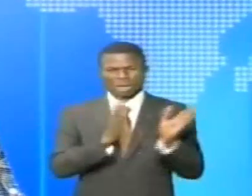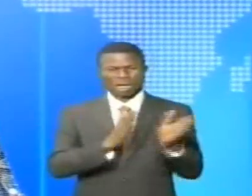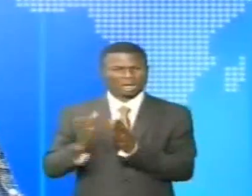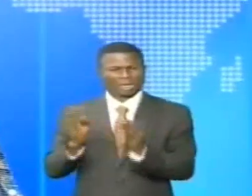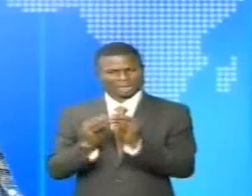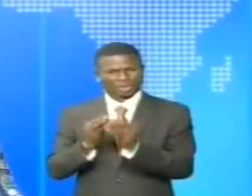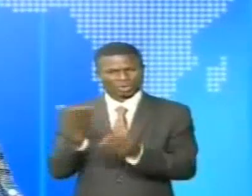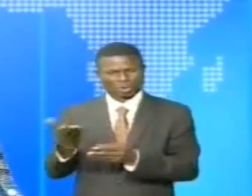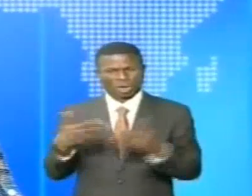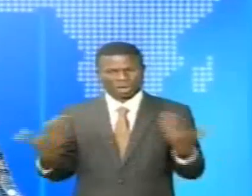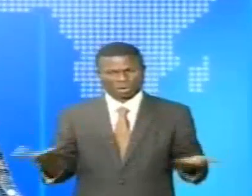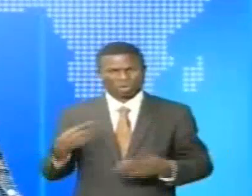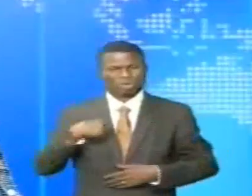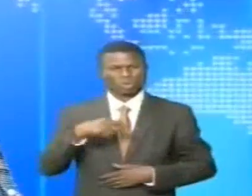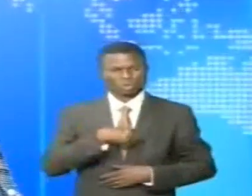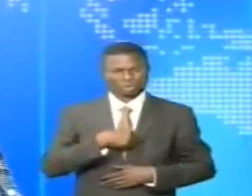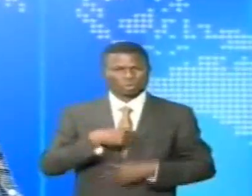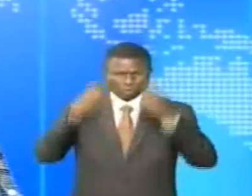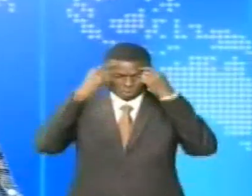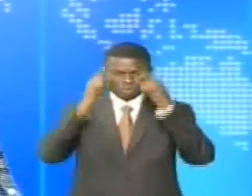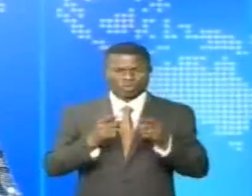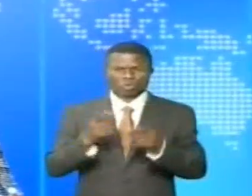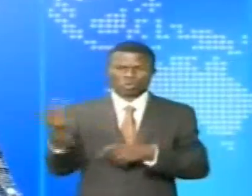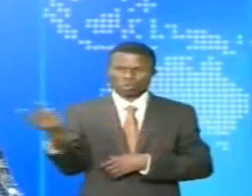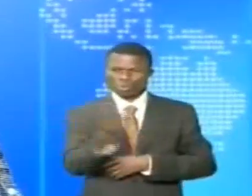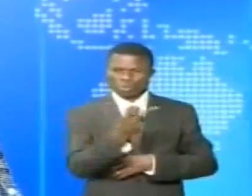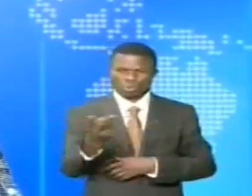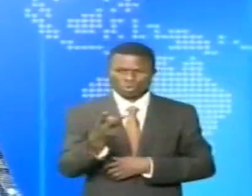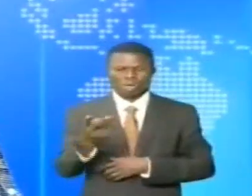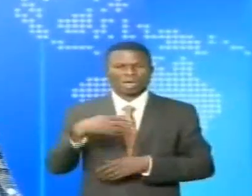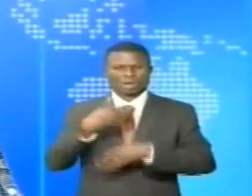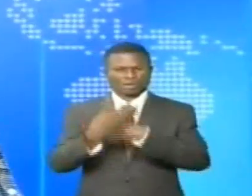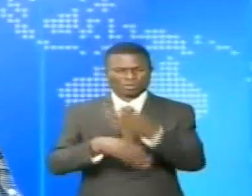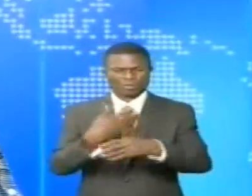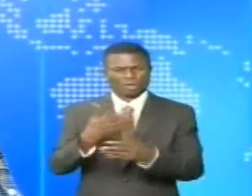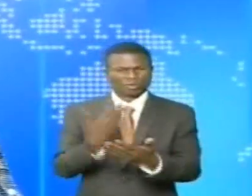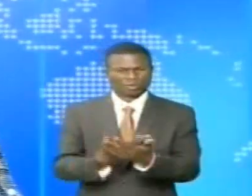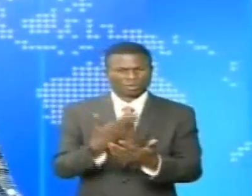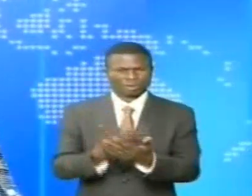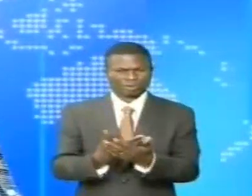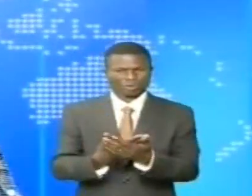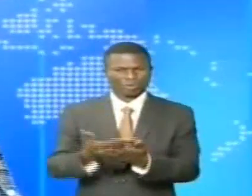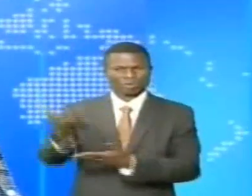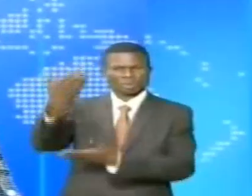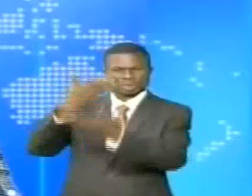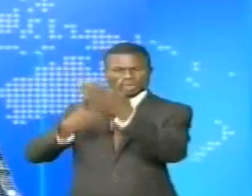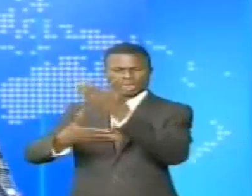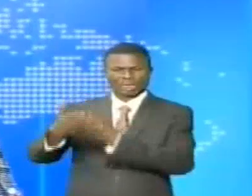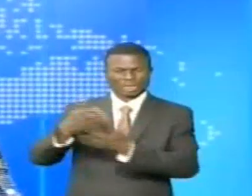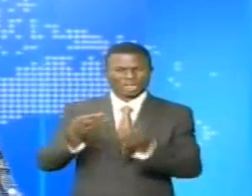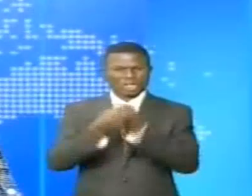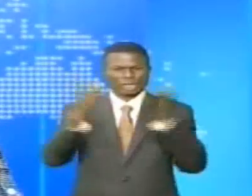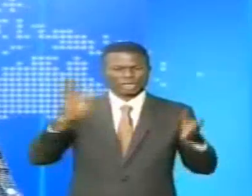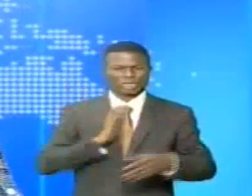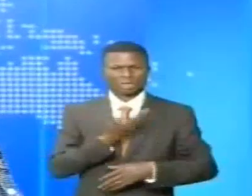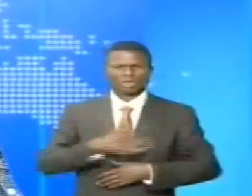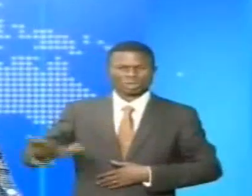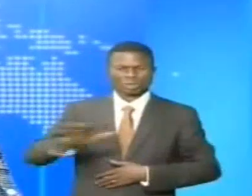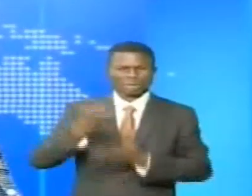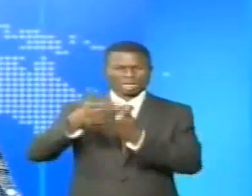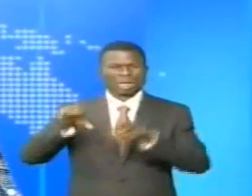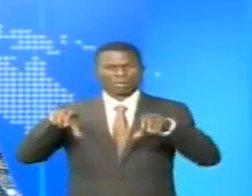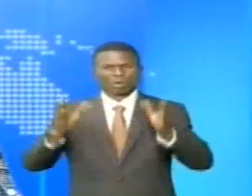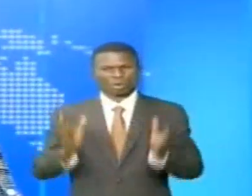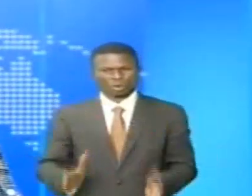ces faits, nous avons convenu ensemble de procéder immédiatement au transfert du patrimoine à la partie congolaise telle